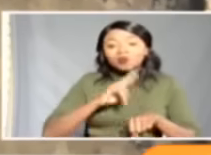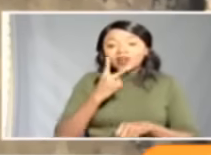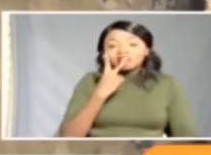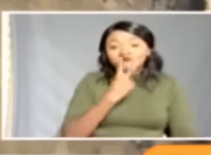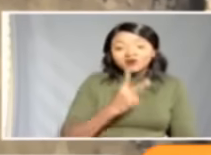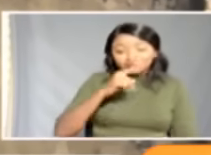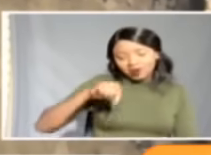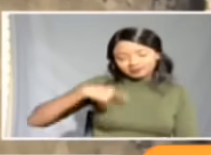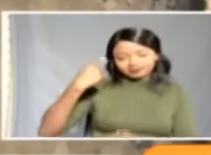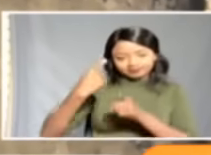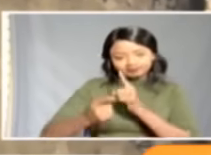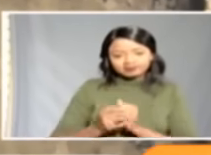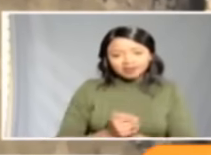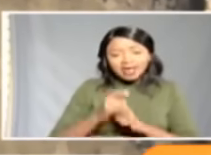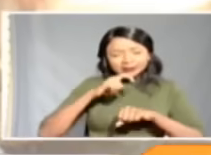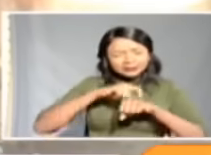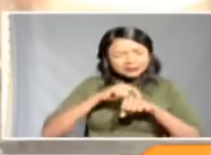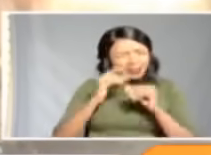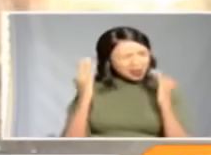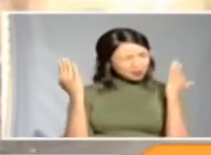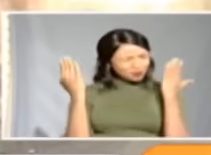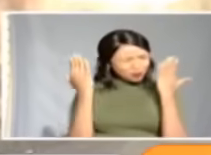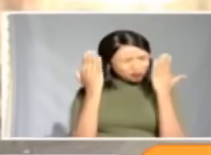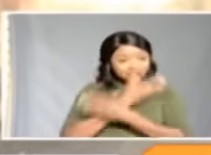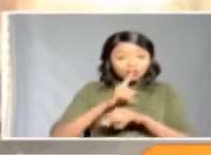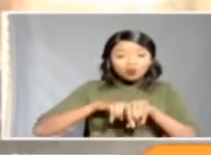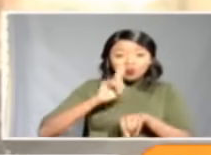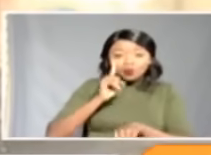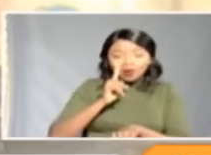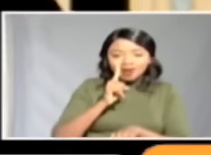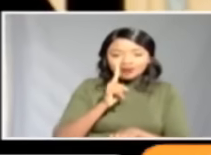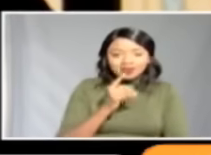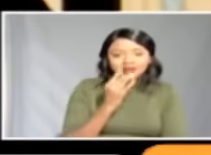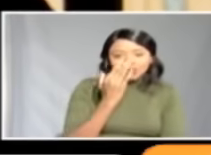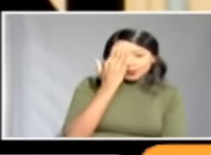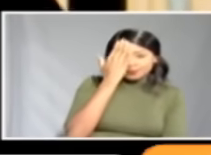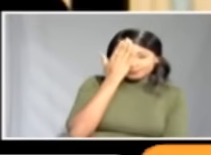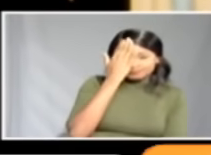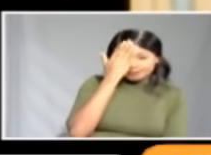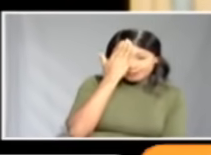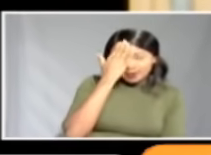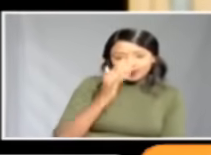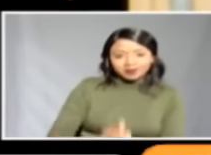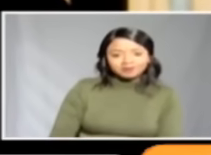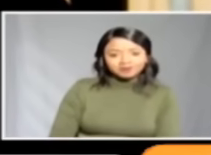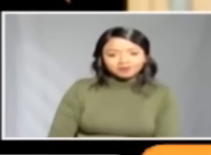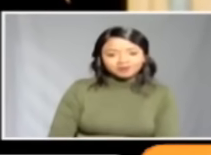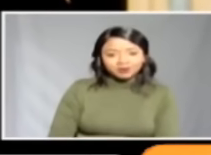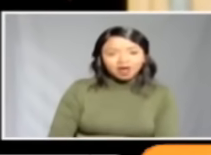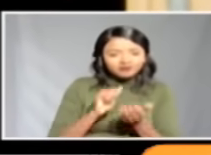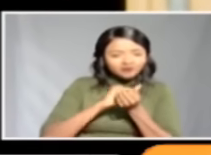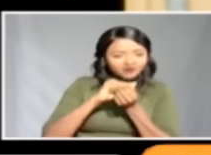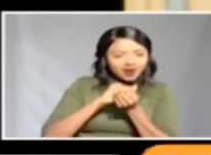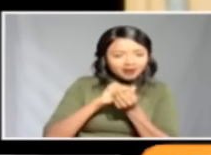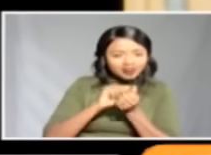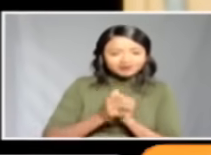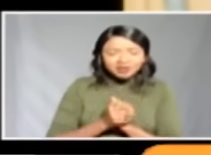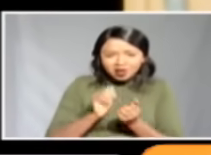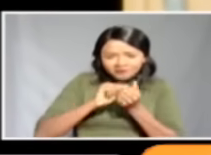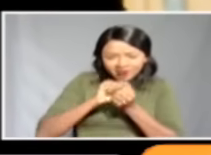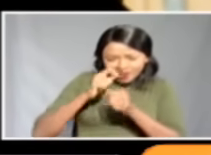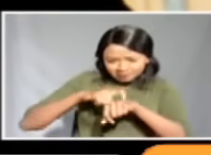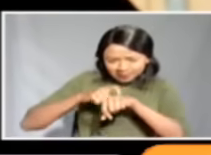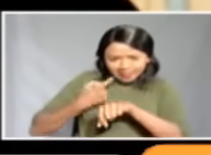mwaka huu, usiku wa manane, siku ya Ijumaa. Kuna siku nyingine hapo nilikuwa nimeenda church